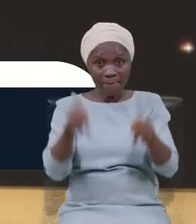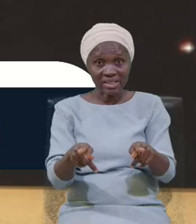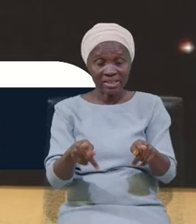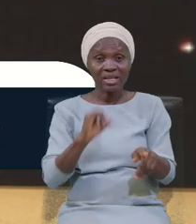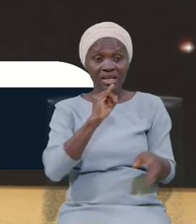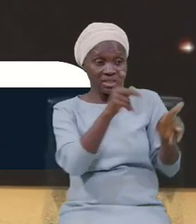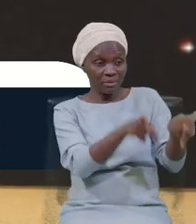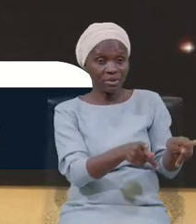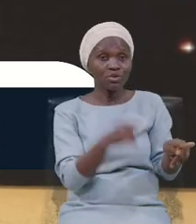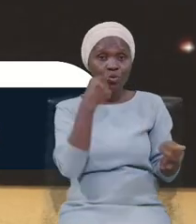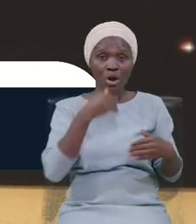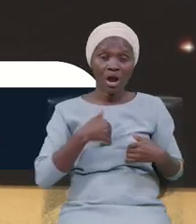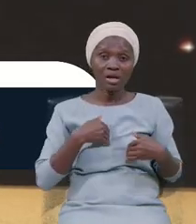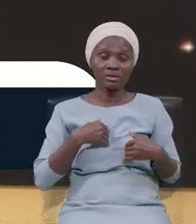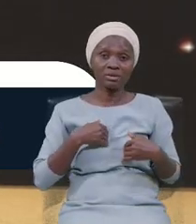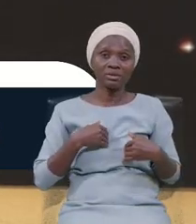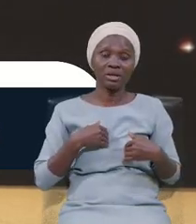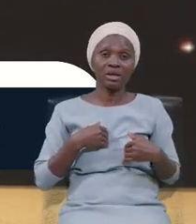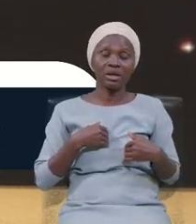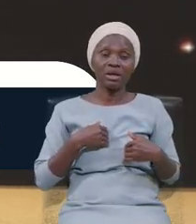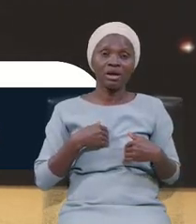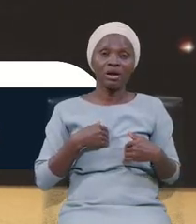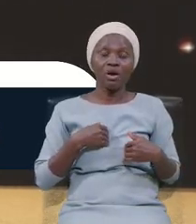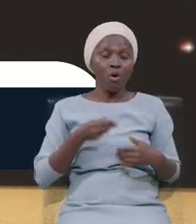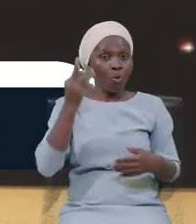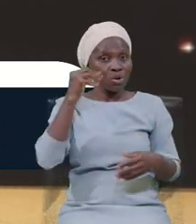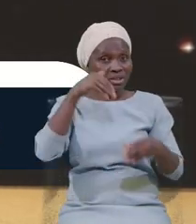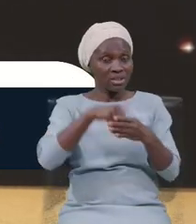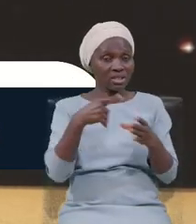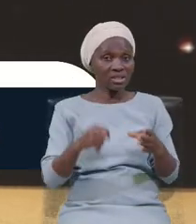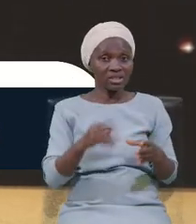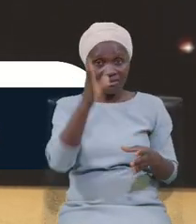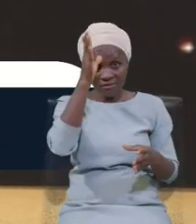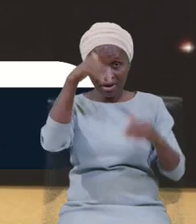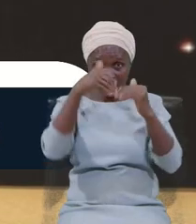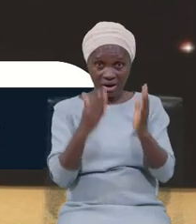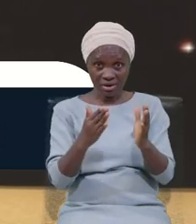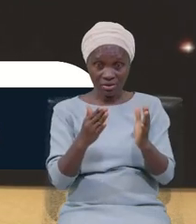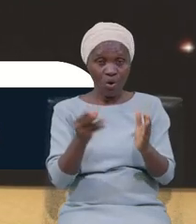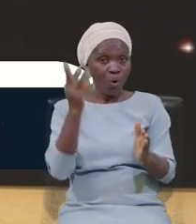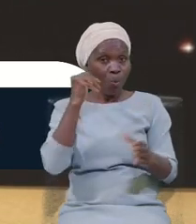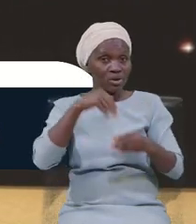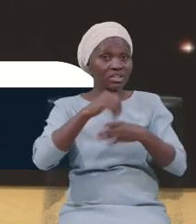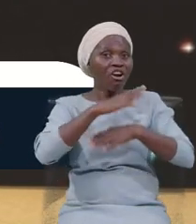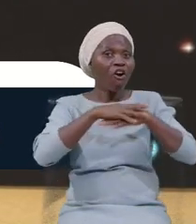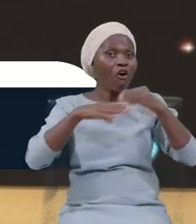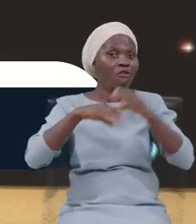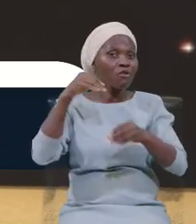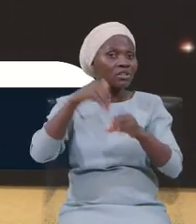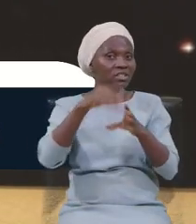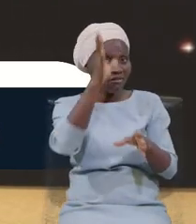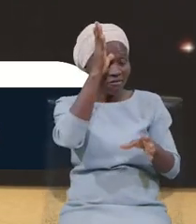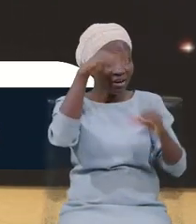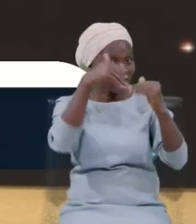celui-là qui était dans la maison de son père et dans son confort et dans la communion avec son père, avec